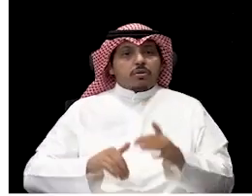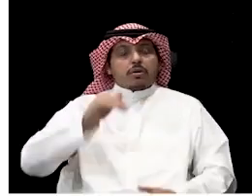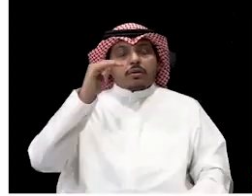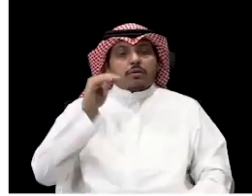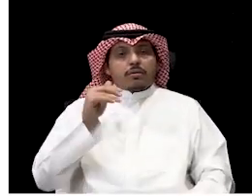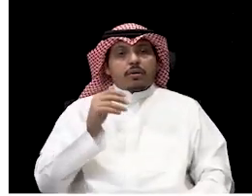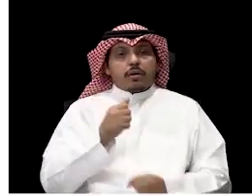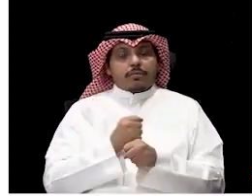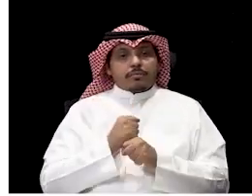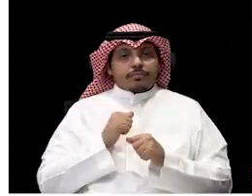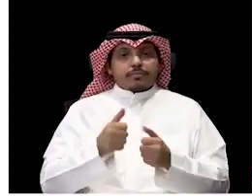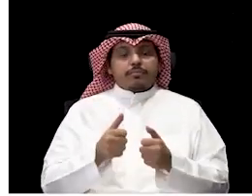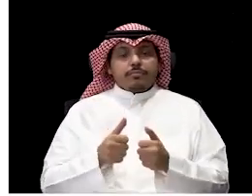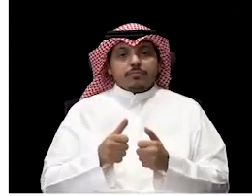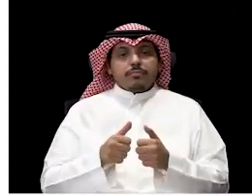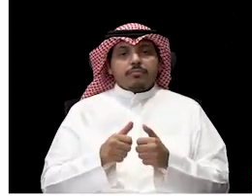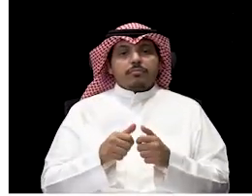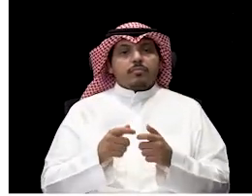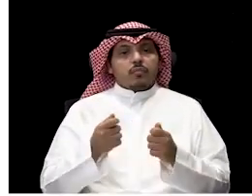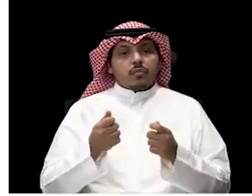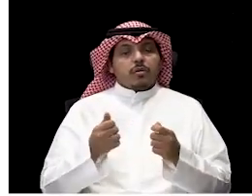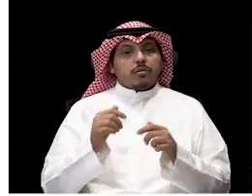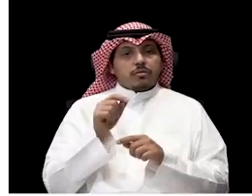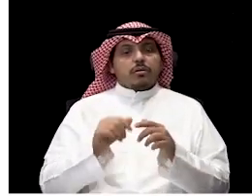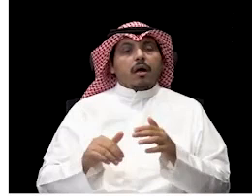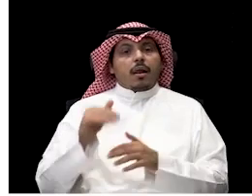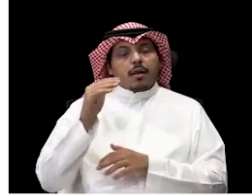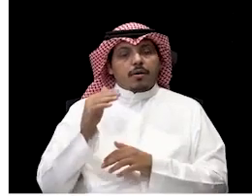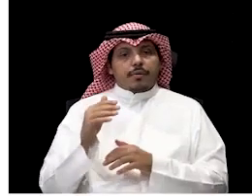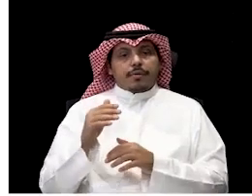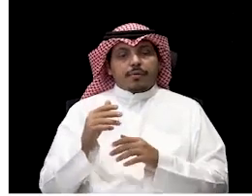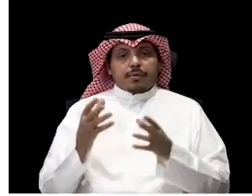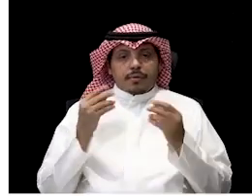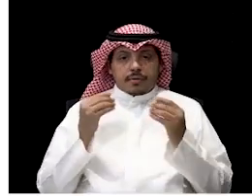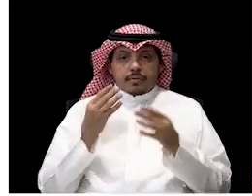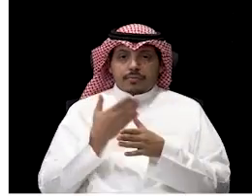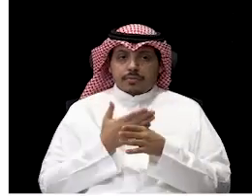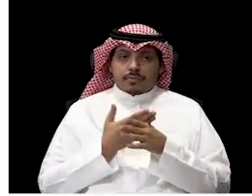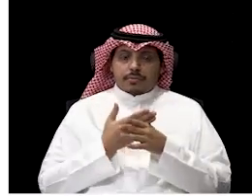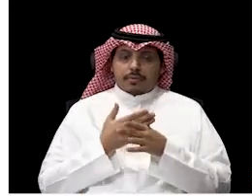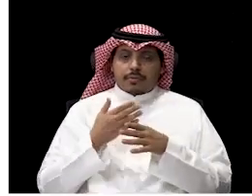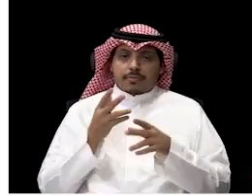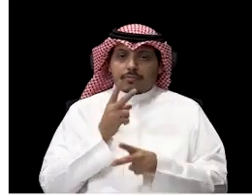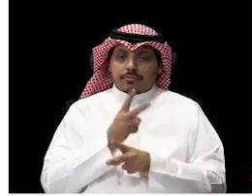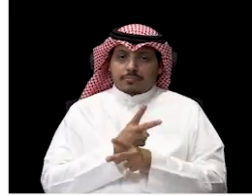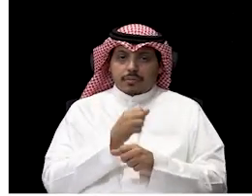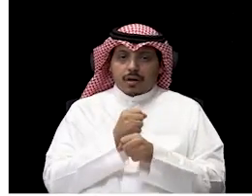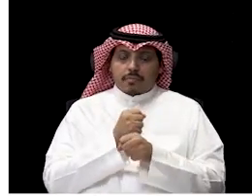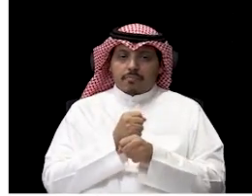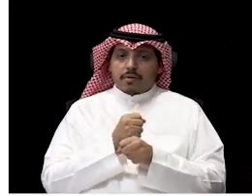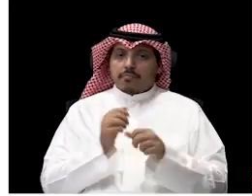العمل عن مستويات أجور أعلى. إذن تعرفنا على أسباب البطالة وقسمناها